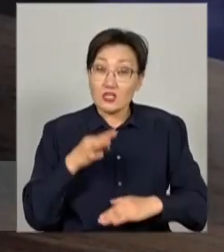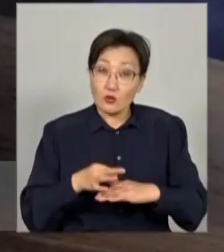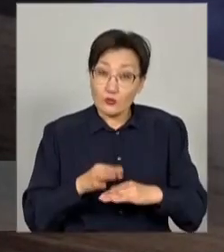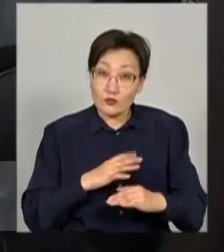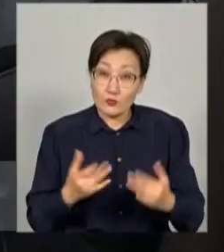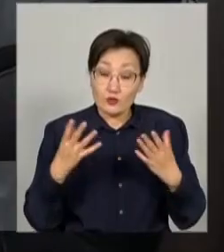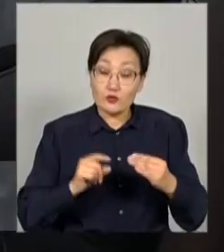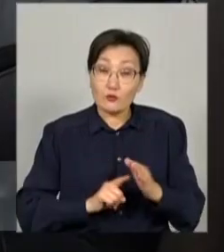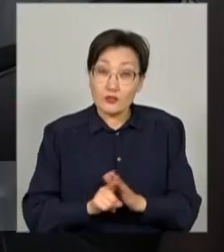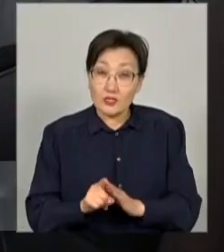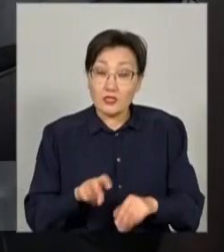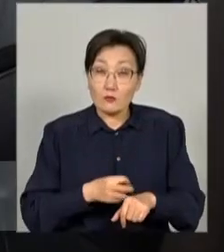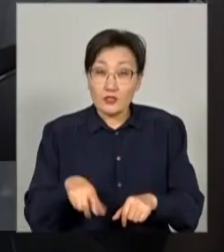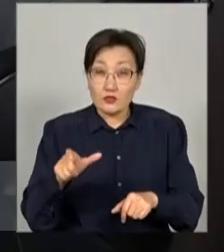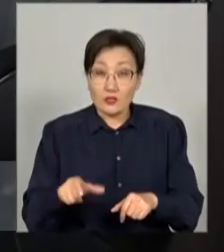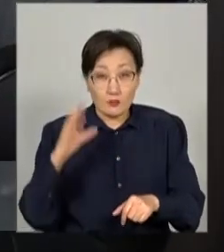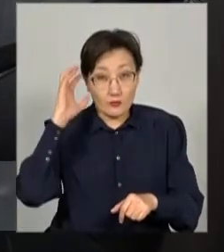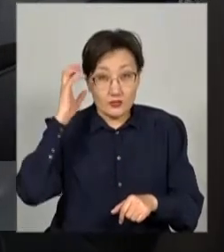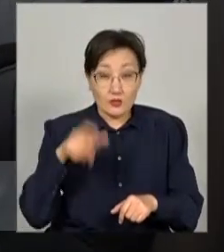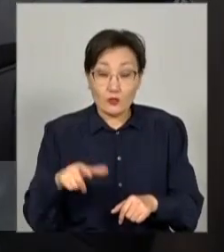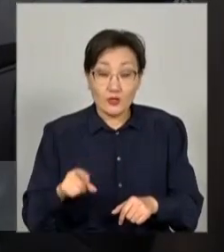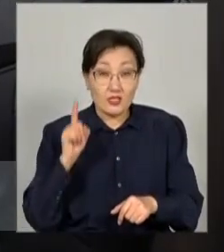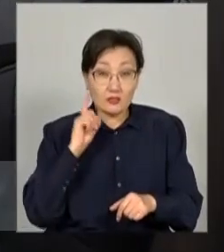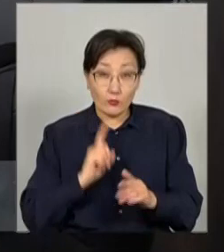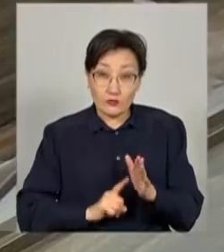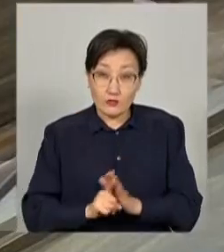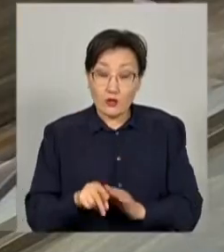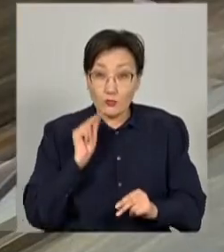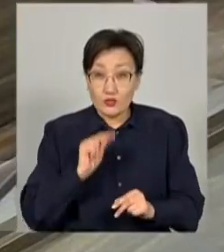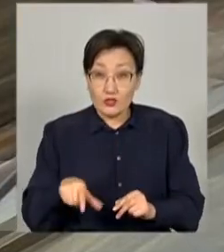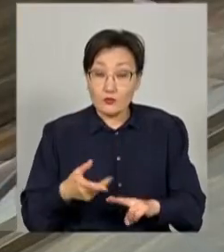болса, бүгіннен бастап дәрігерлер мен психологтарды тыңдау басталды.